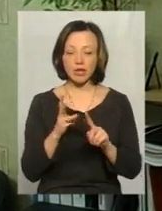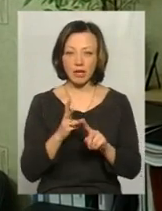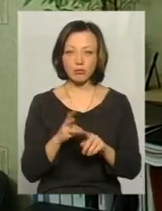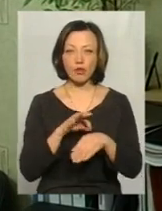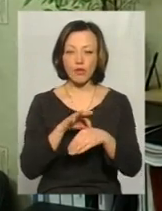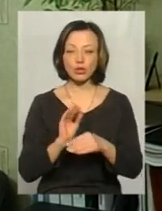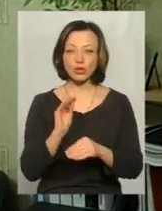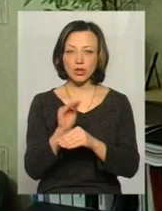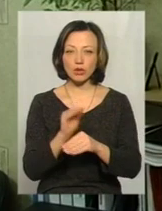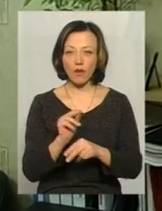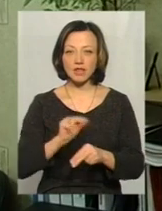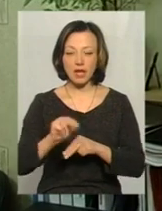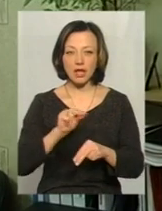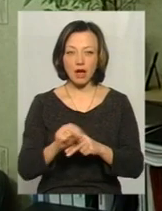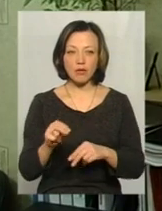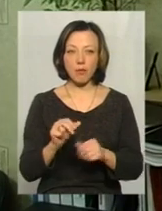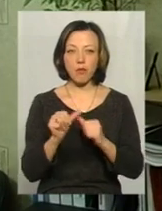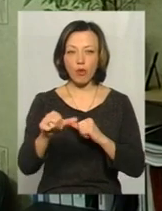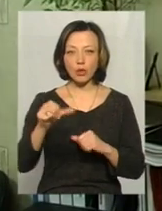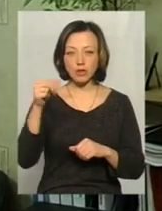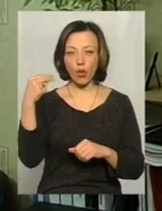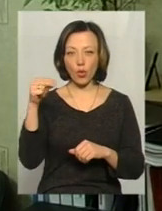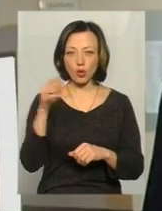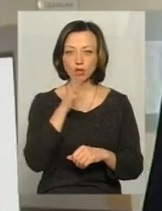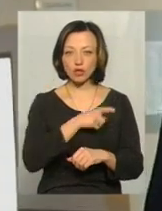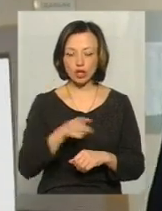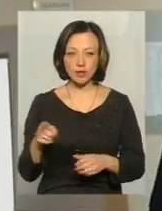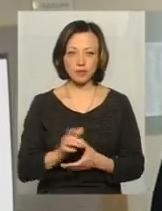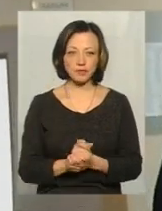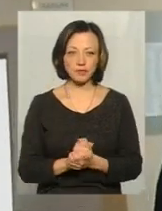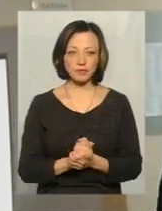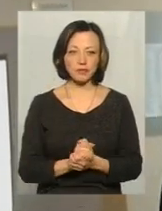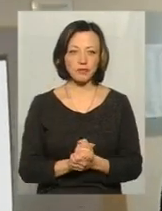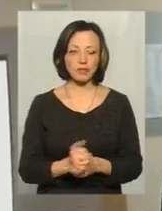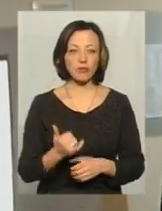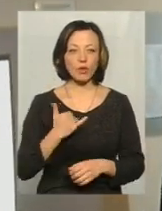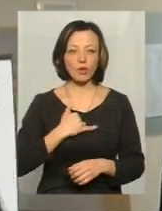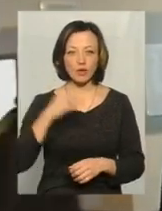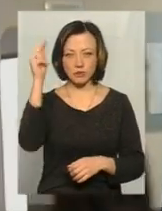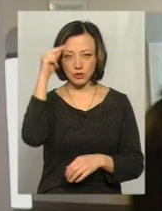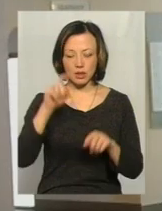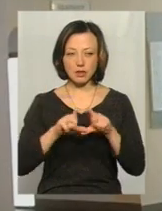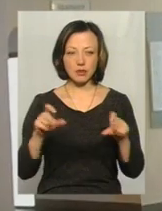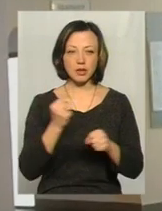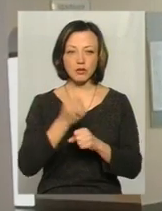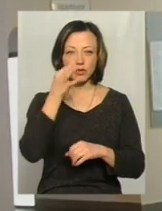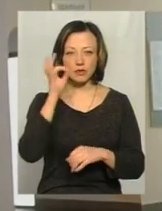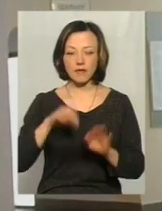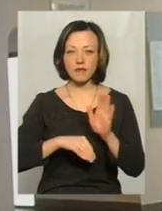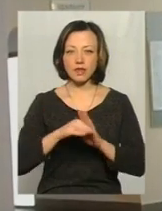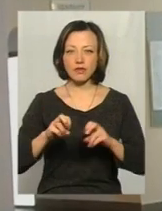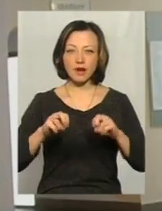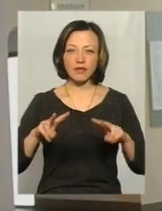проводяться додаткові заняття в позаурочний час. У нашому навчальному закладі працюють досвідчені